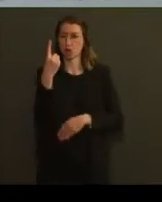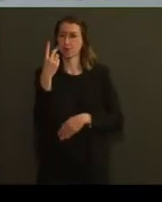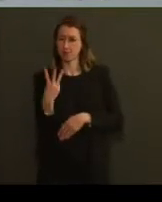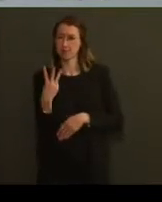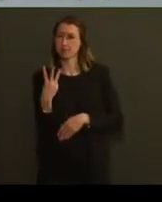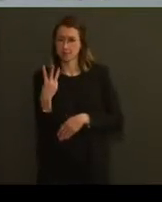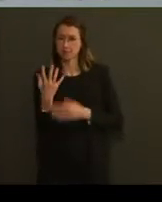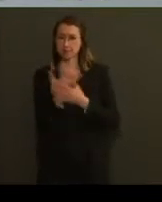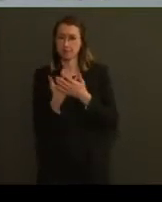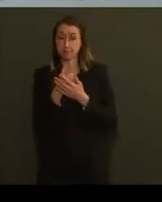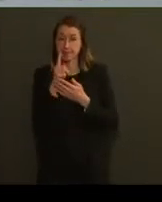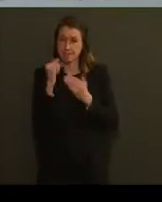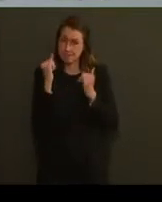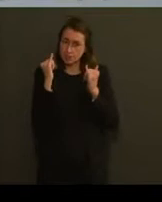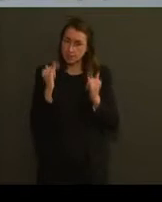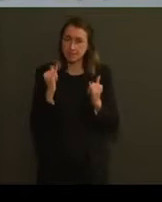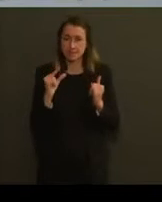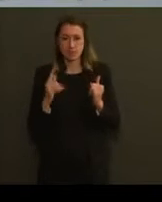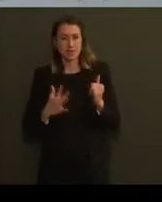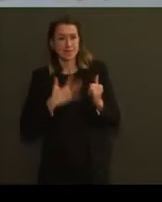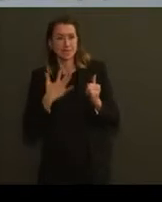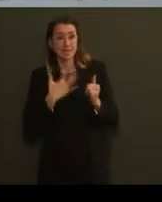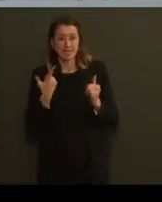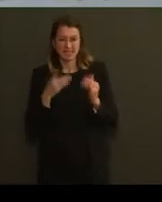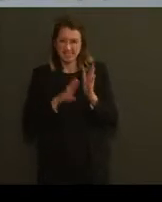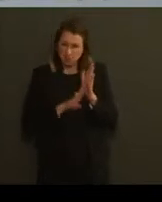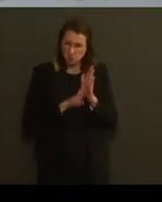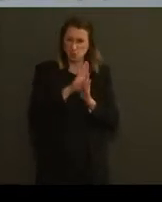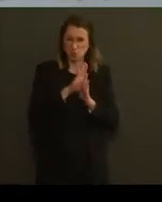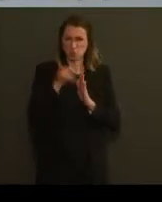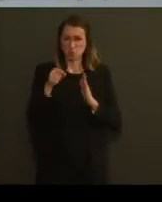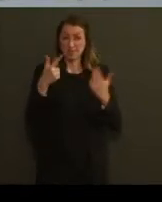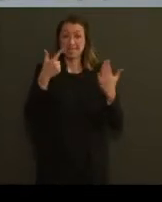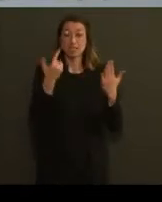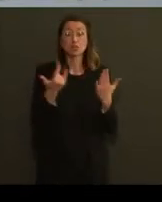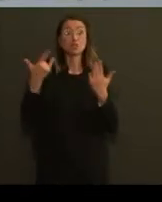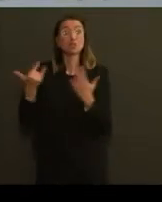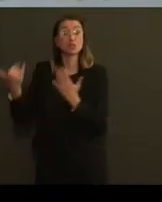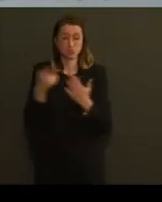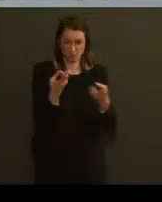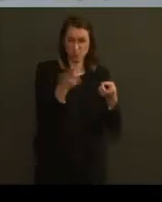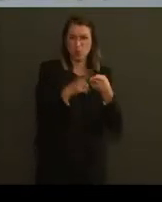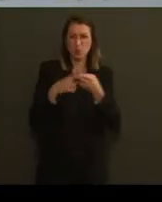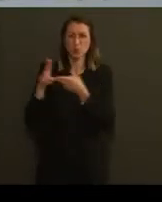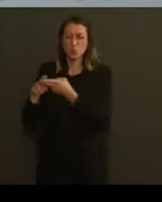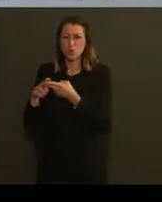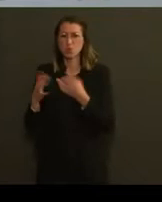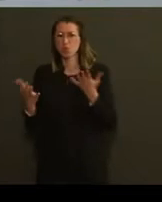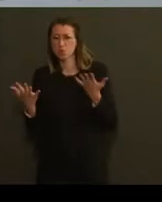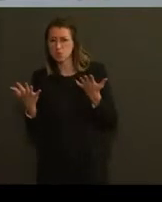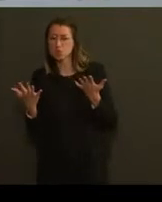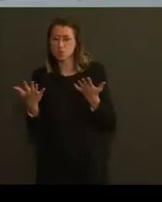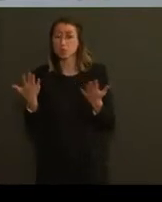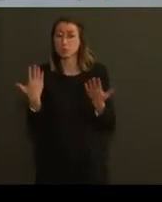accélération inquiétante, les chiffres doublant malgré tout tous les 7 jours. Donc un certain retard de la Flandre par rapport à Bruxelles et à la